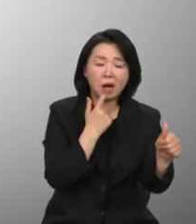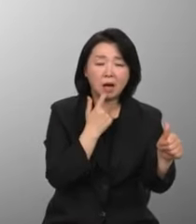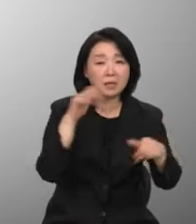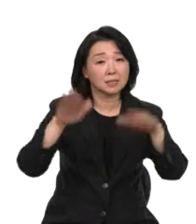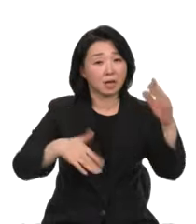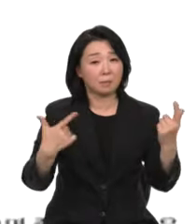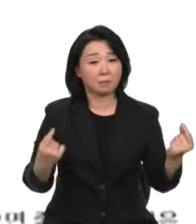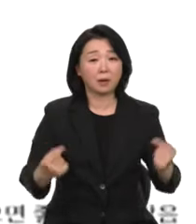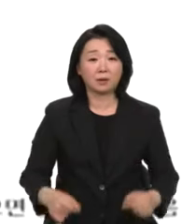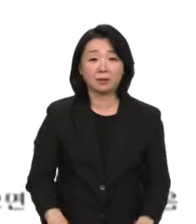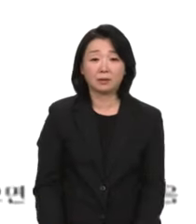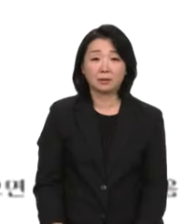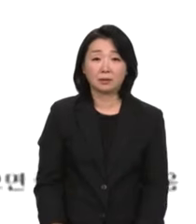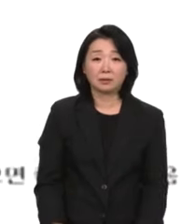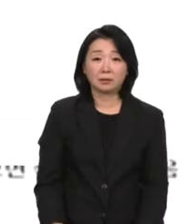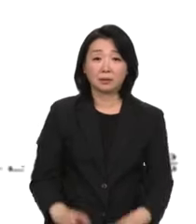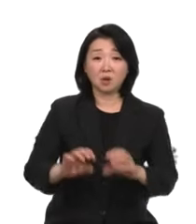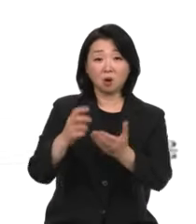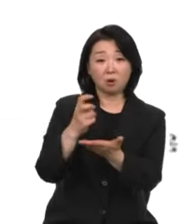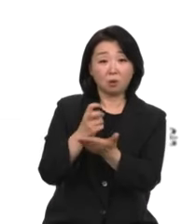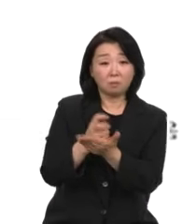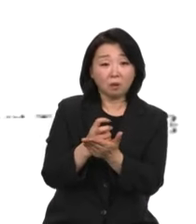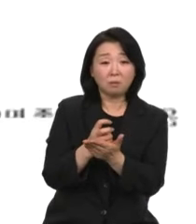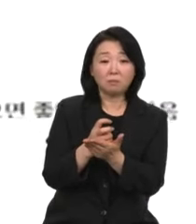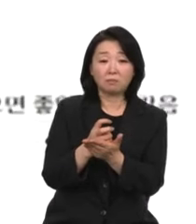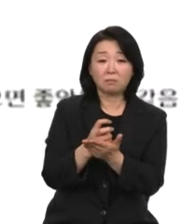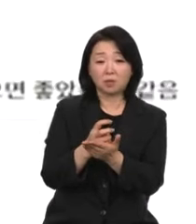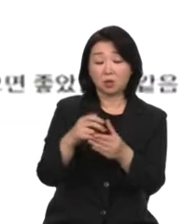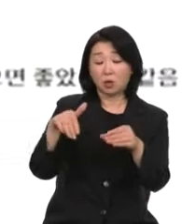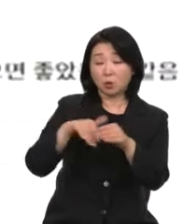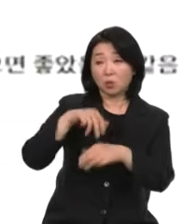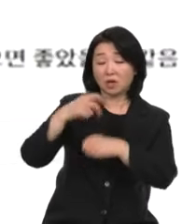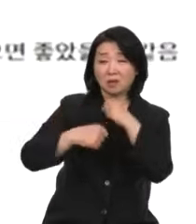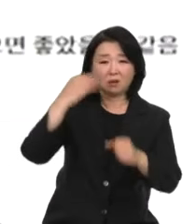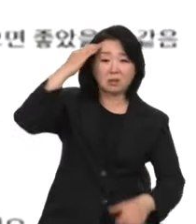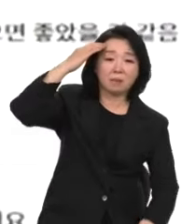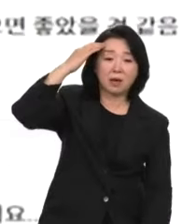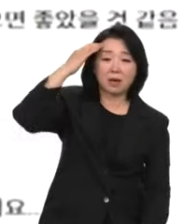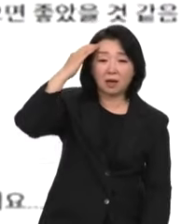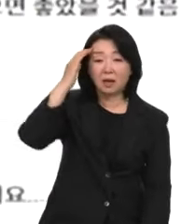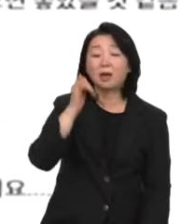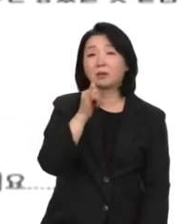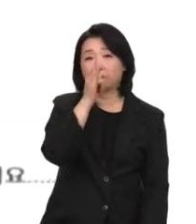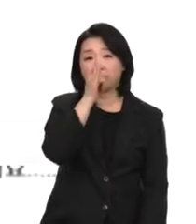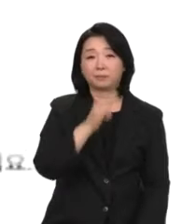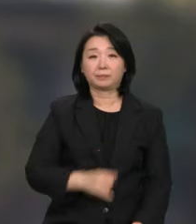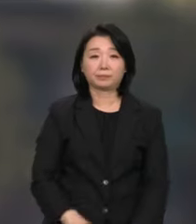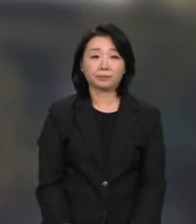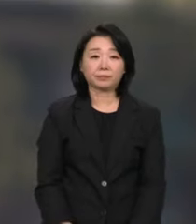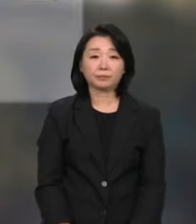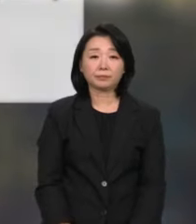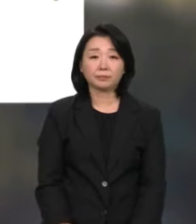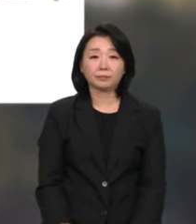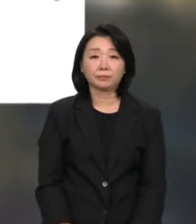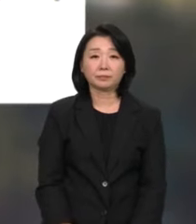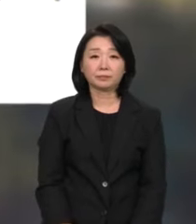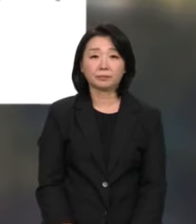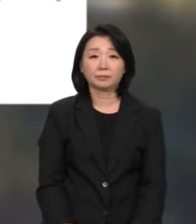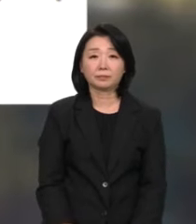차별입니다. 헌법상 보장하고 있는 종교의 자유를 침해하는 행위로도 볼 수 있죠.